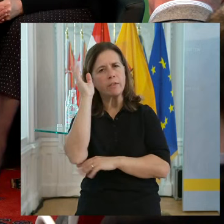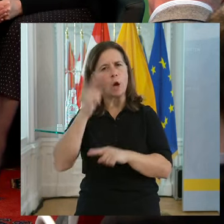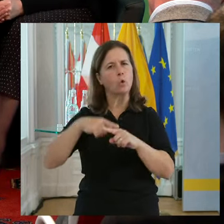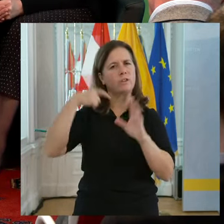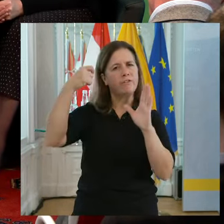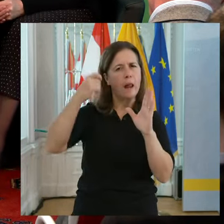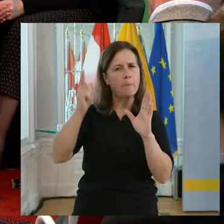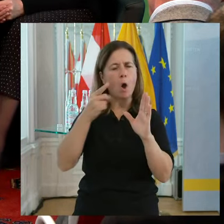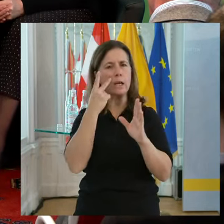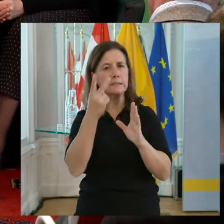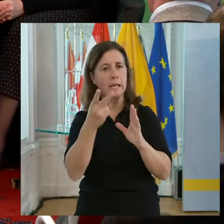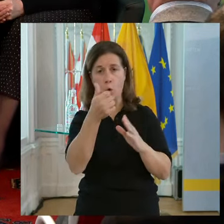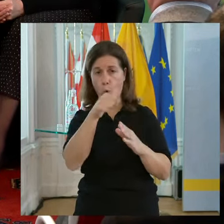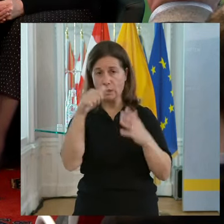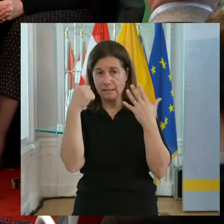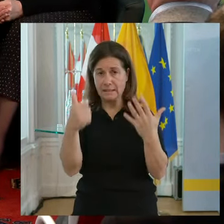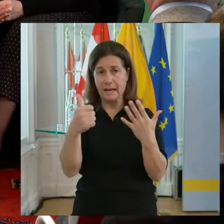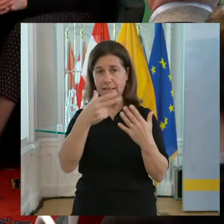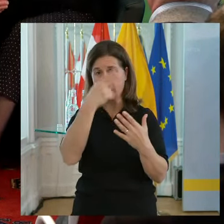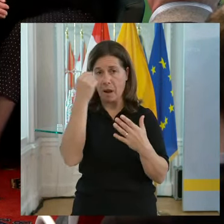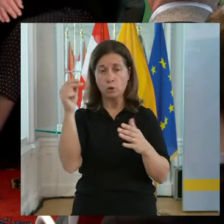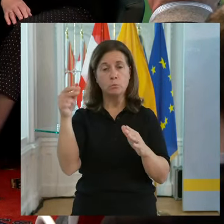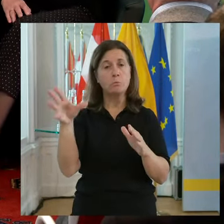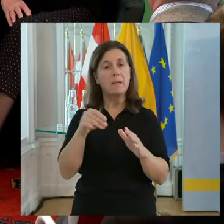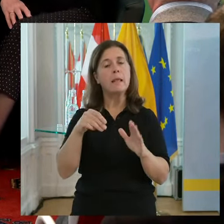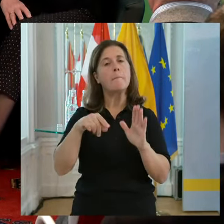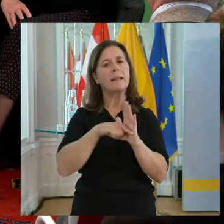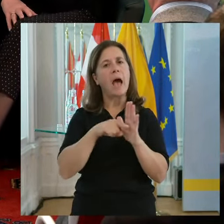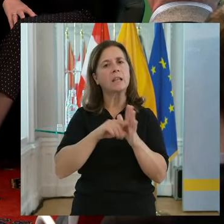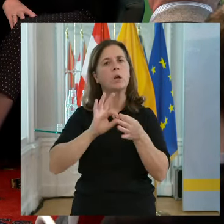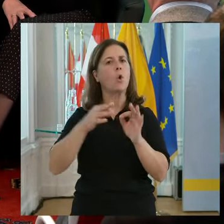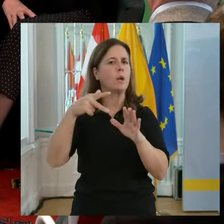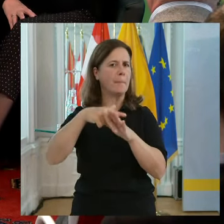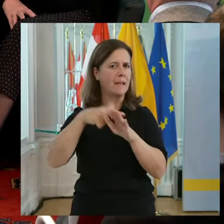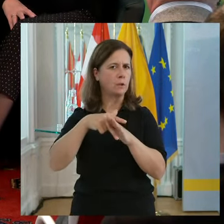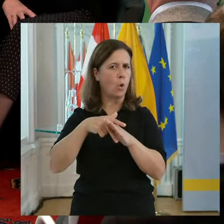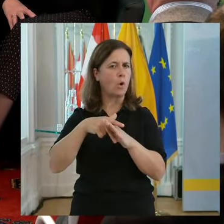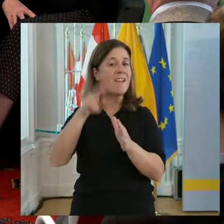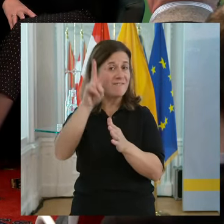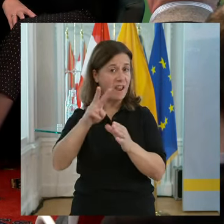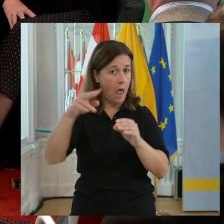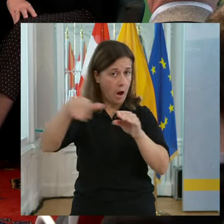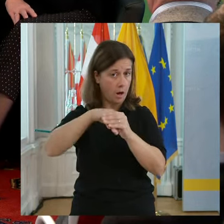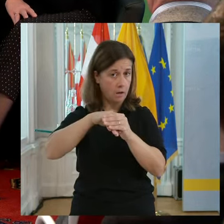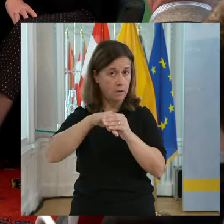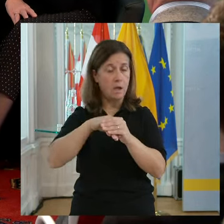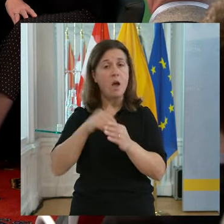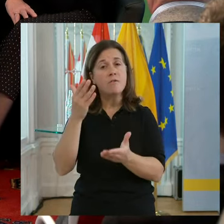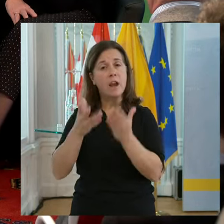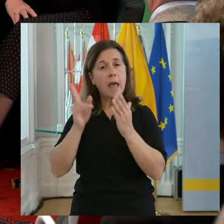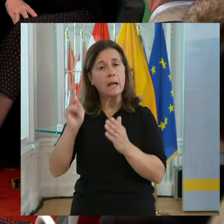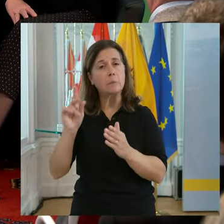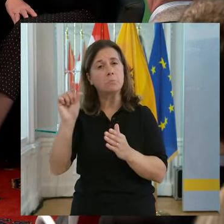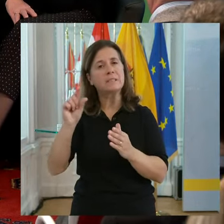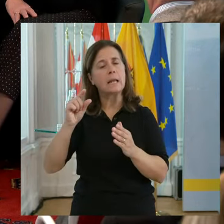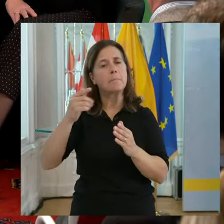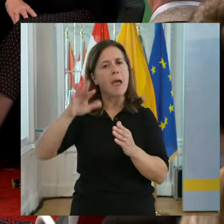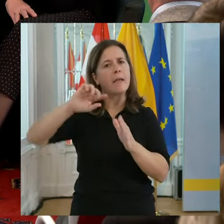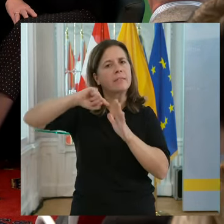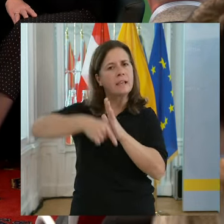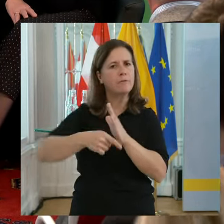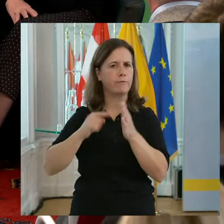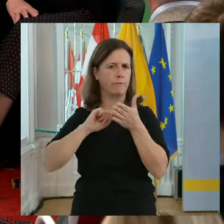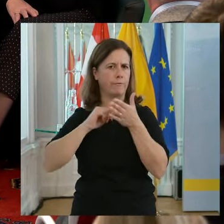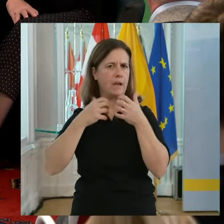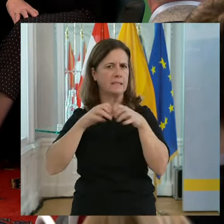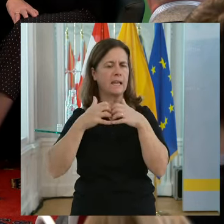dass 160 Menschen mit Benachteiligungen und Behinderungen am Standort in Villach beschäftigt sind. Vielleicht können Sie uns da ein bisschen nähere Einblicke geben.